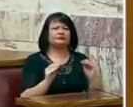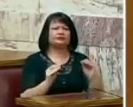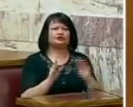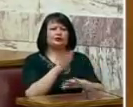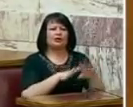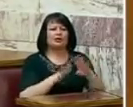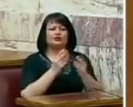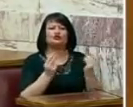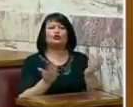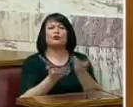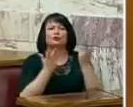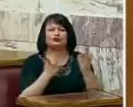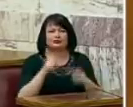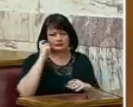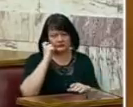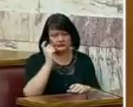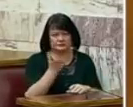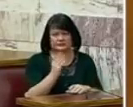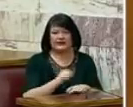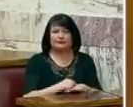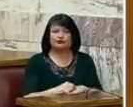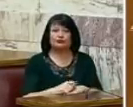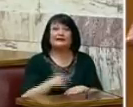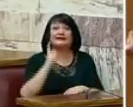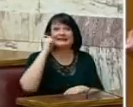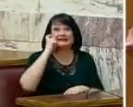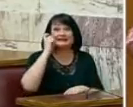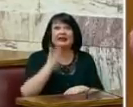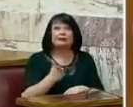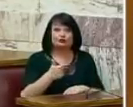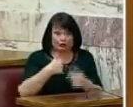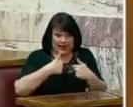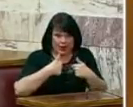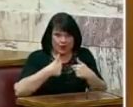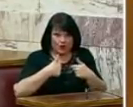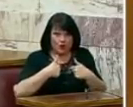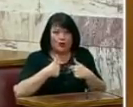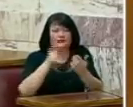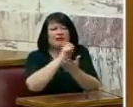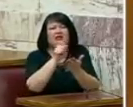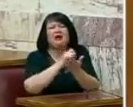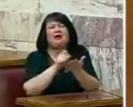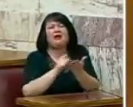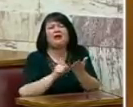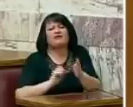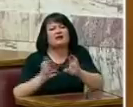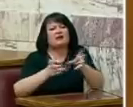έκανε. Φαντάζομαι το είχα κάνει εγώ και ο κ. Γεωργιάδης αυτό. Τι θα γράφαν πάλι τα κανάλια.